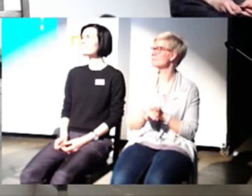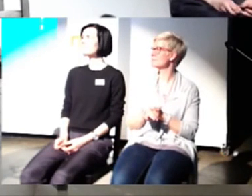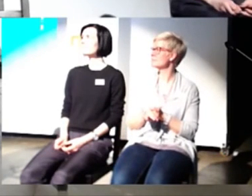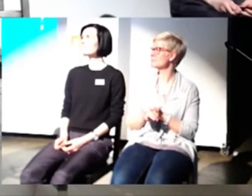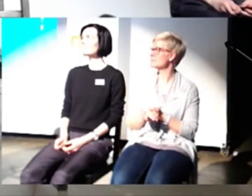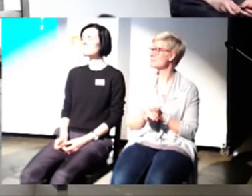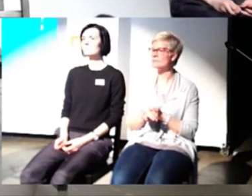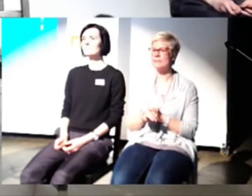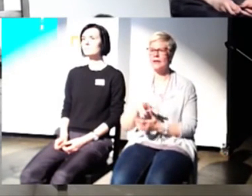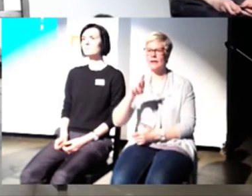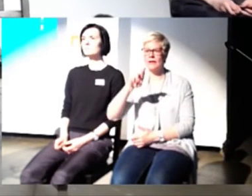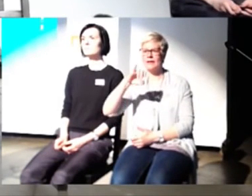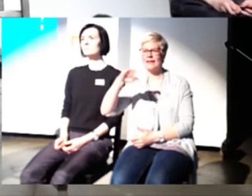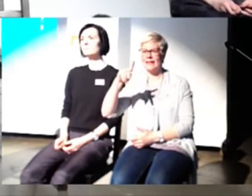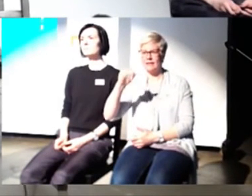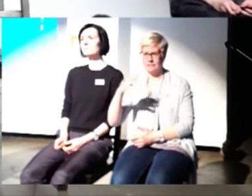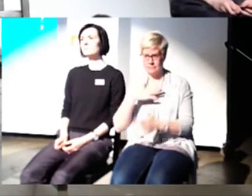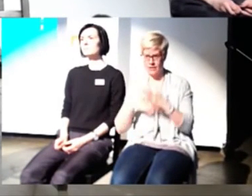Ota sä Riikka, sano jotain.